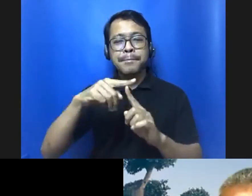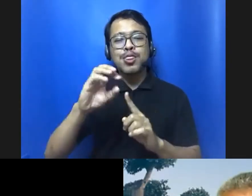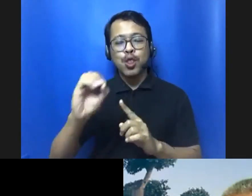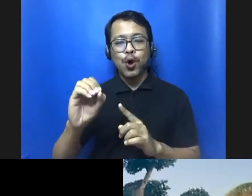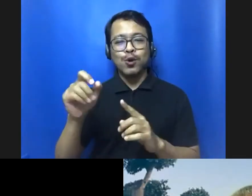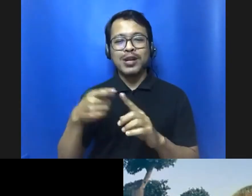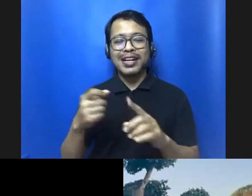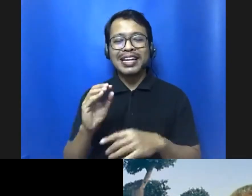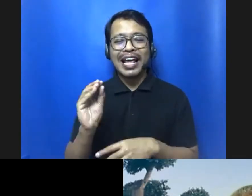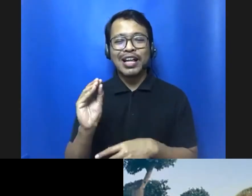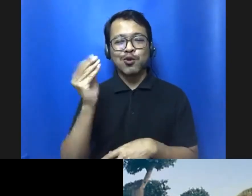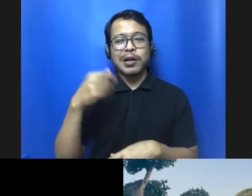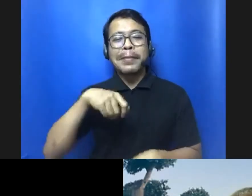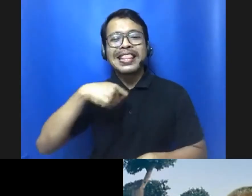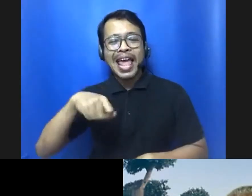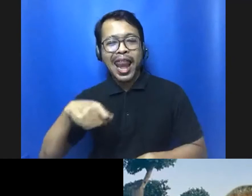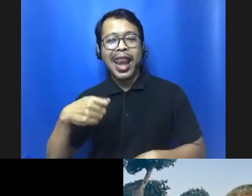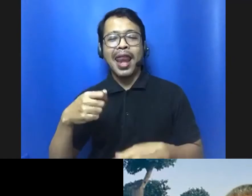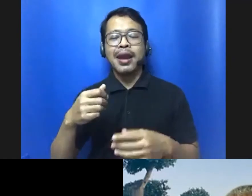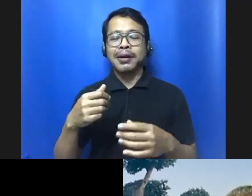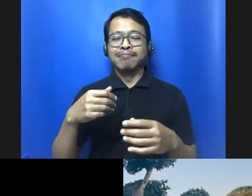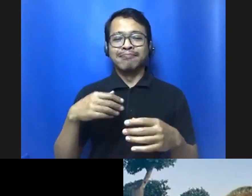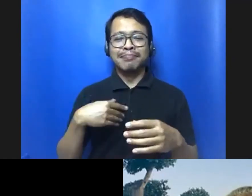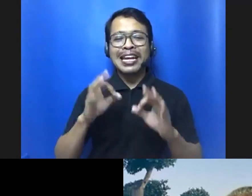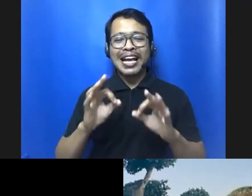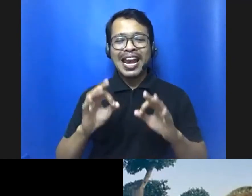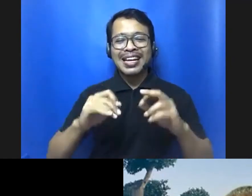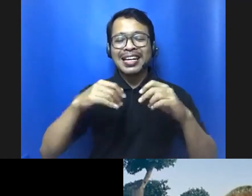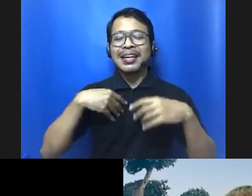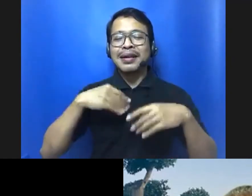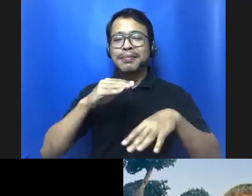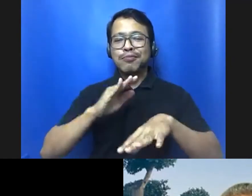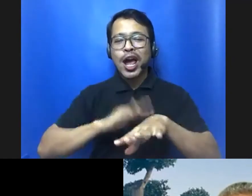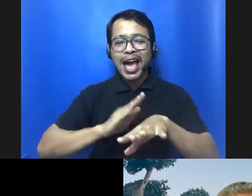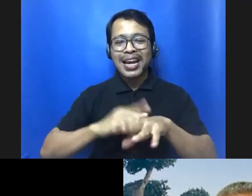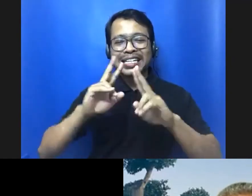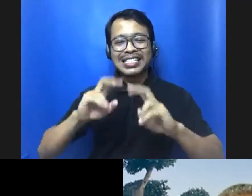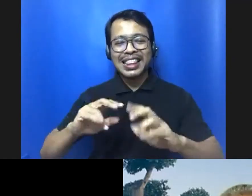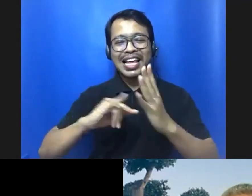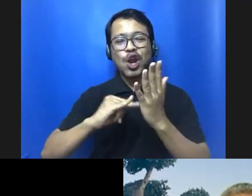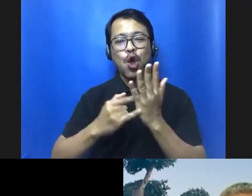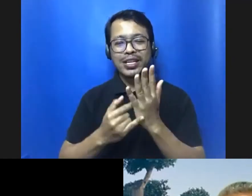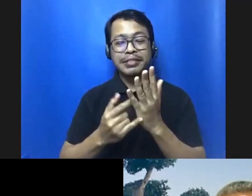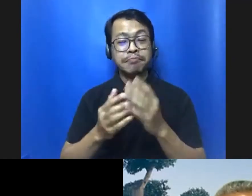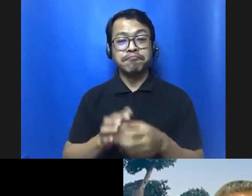Pendidikan Khusus Kemendikbudristek untuk memberikan respon, memberikan tanggapan, dan juga mungkin rekomendasi setelah